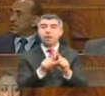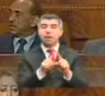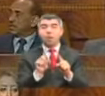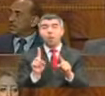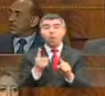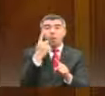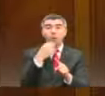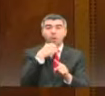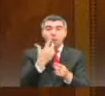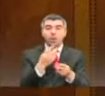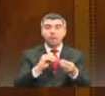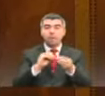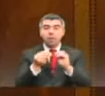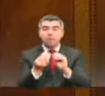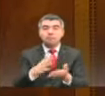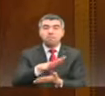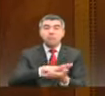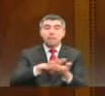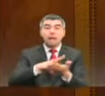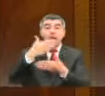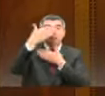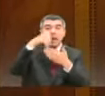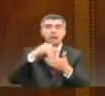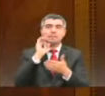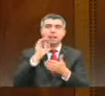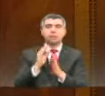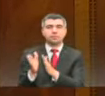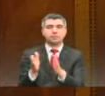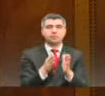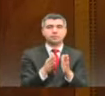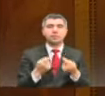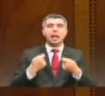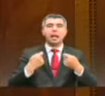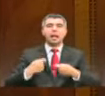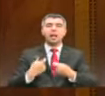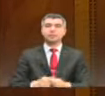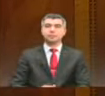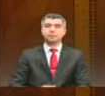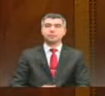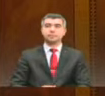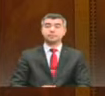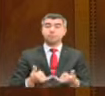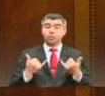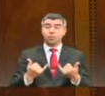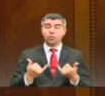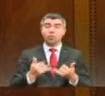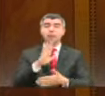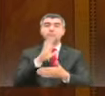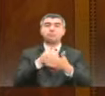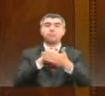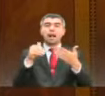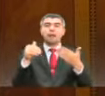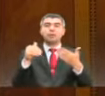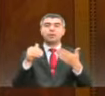في القضايا الداخلية والخارجية. السيدان الرئيسان، ينطلق البرنامج الحكومي الذي